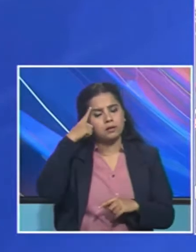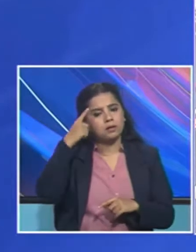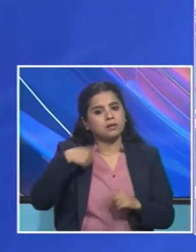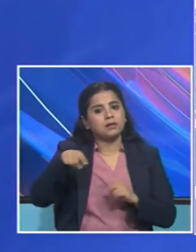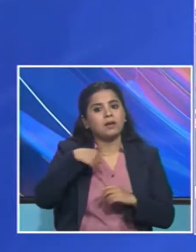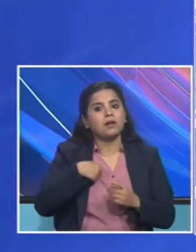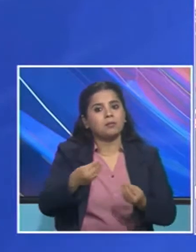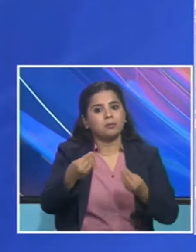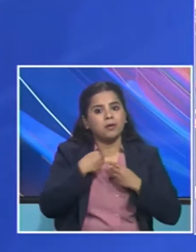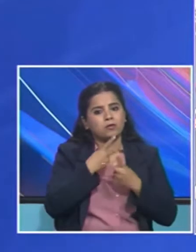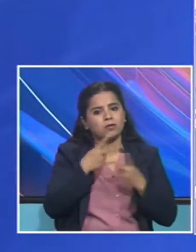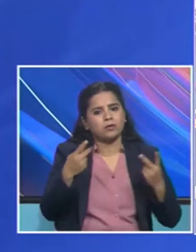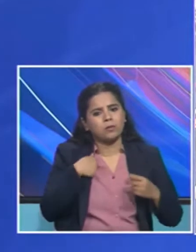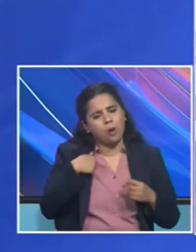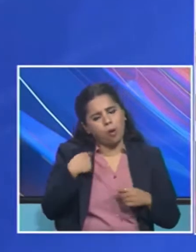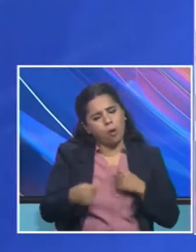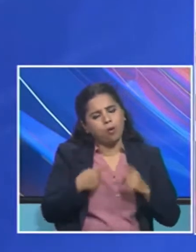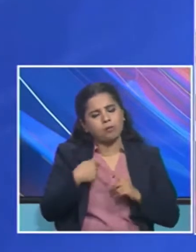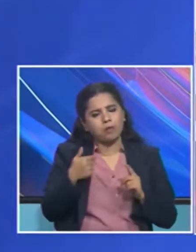रहेंगे।